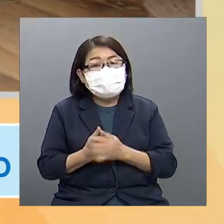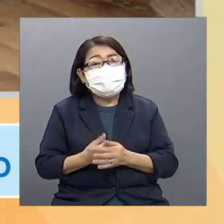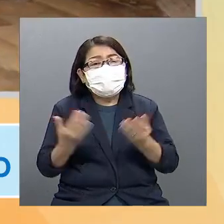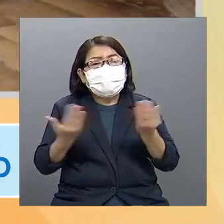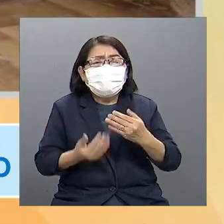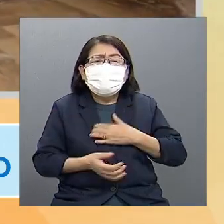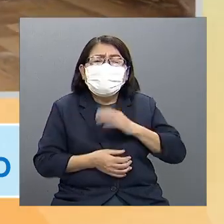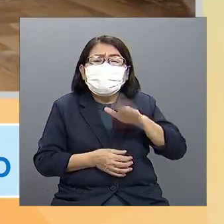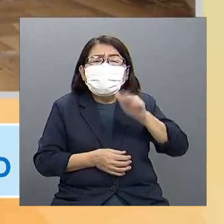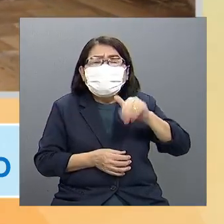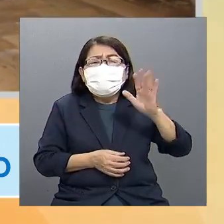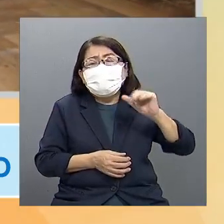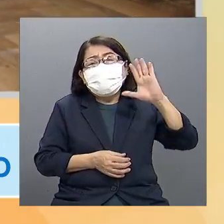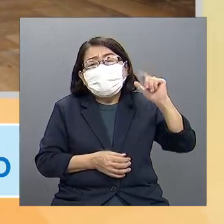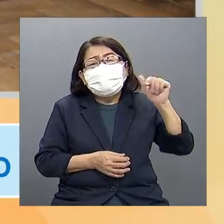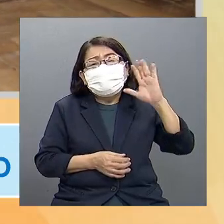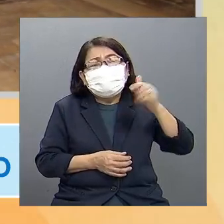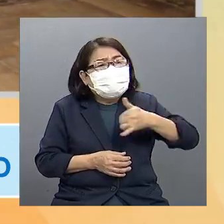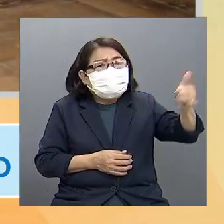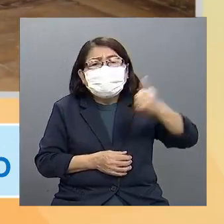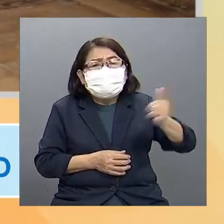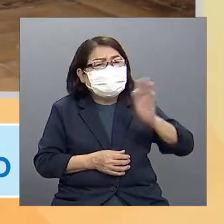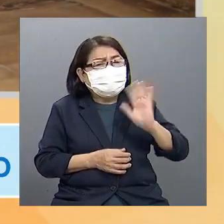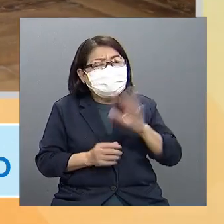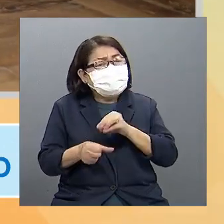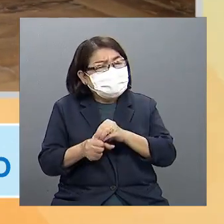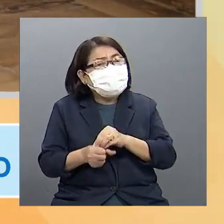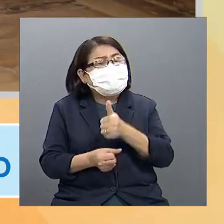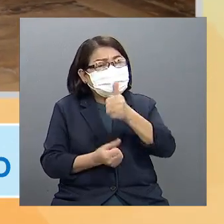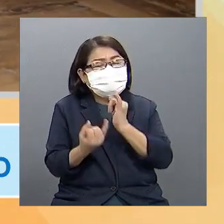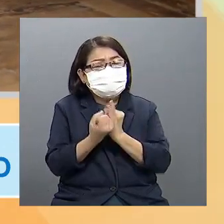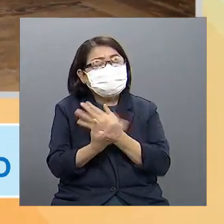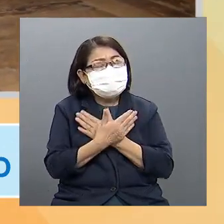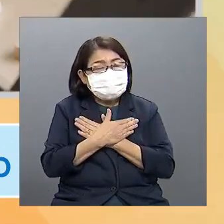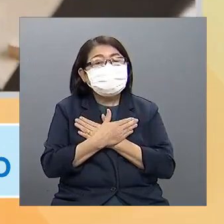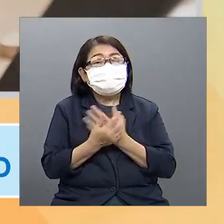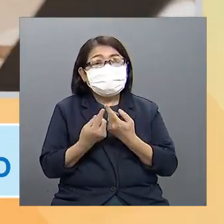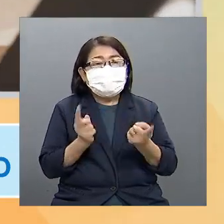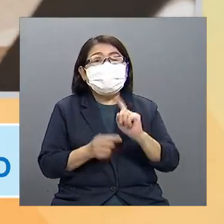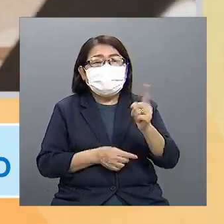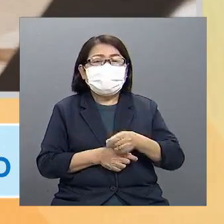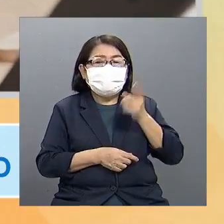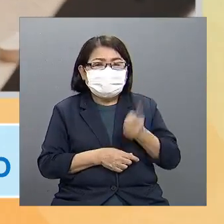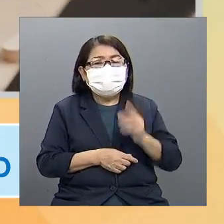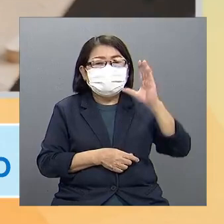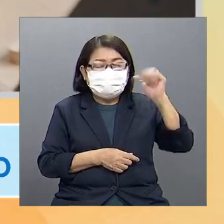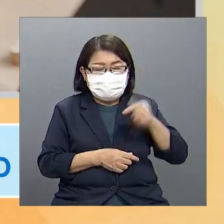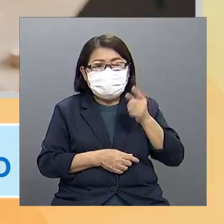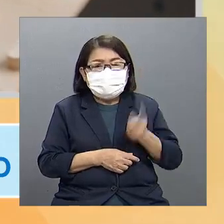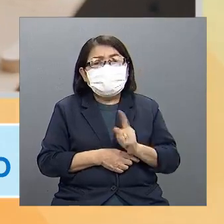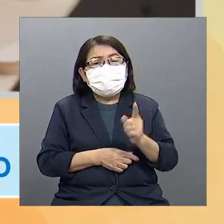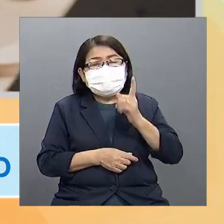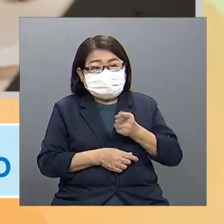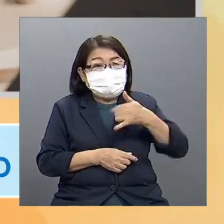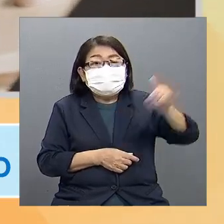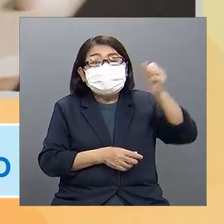ม่ค่อนข้างมากนะคะแต่ในขณะเดียวกันก็เป็นการใช้เวลามากจากเดิม